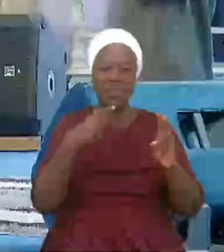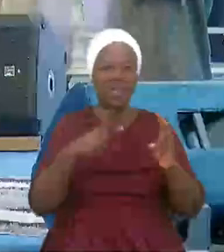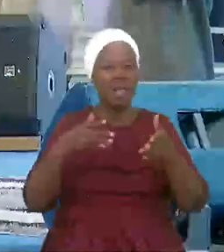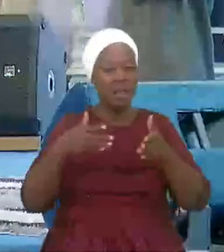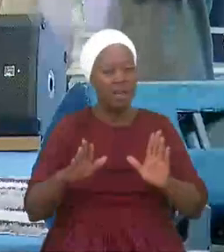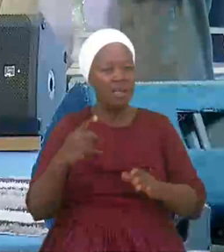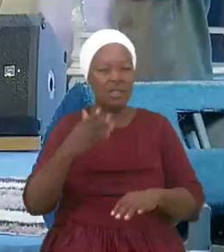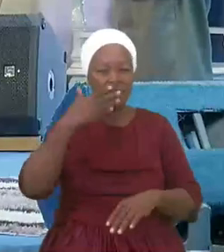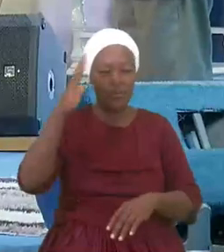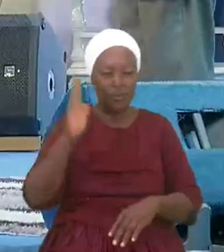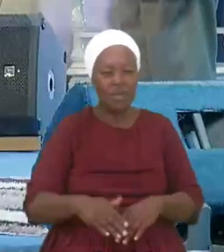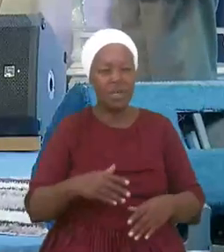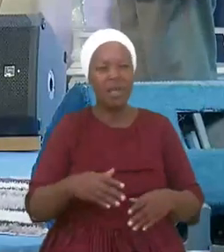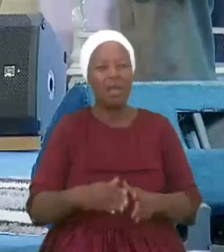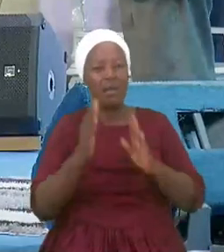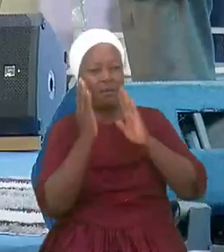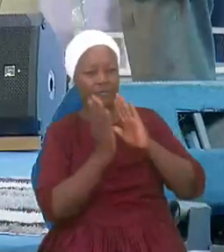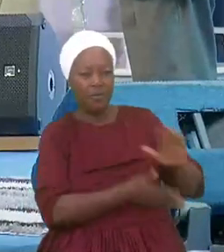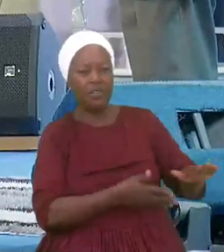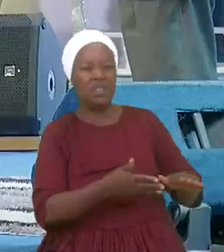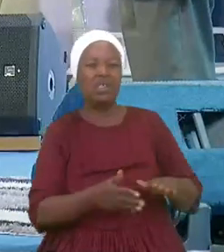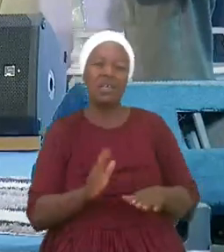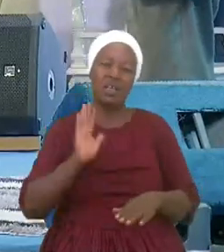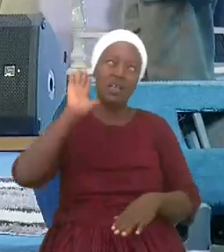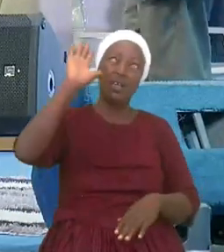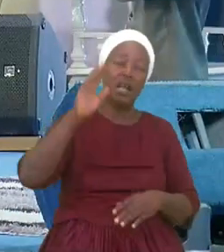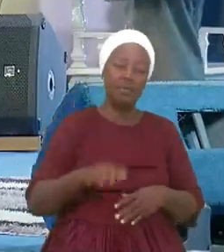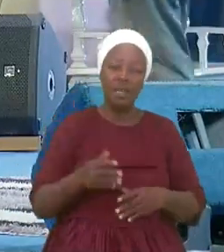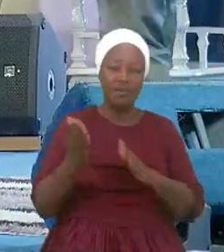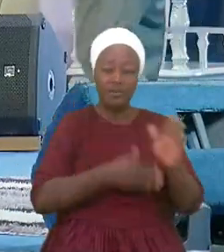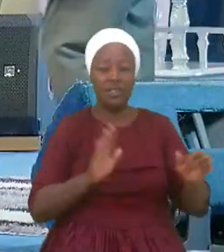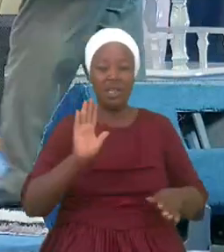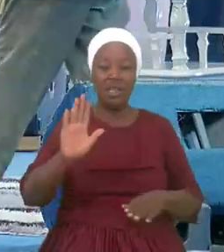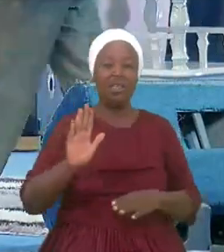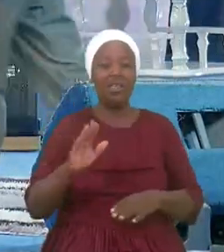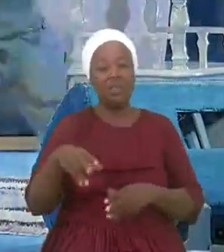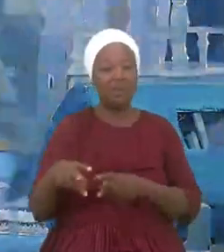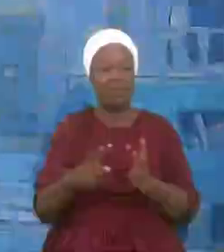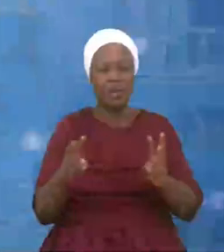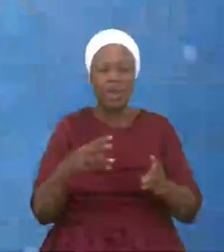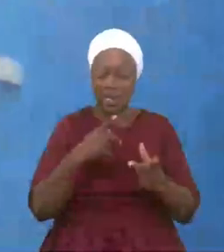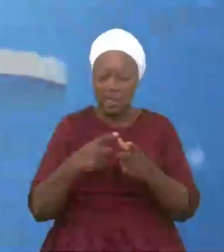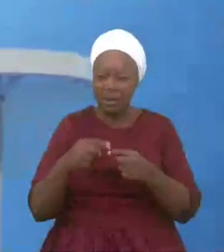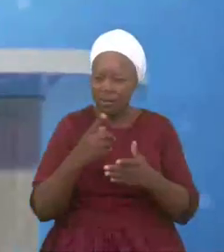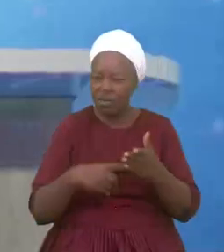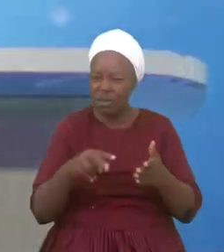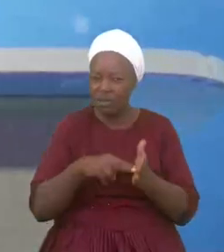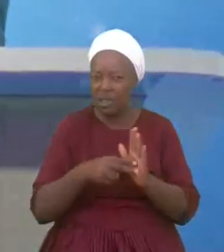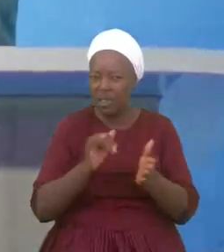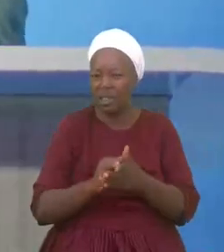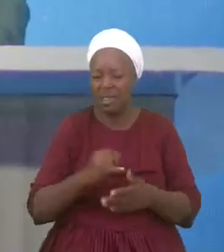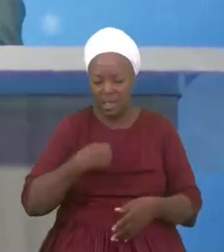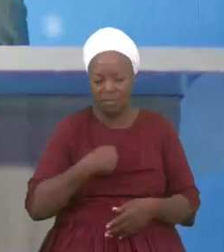et les proches et le verset 7 qui dit que le méchant abandonne sa voix